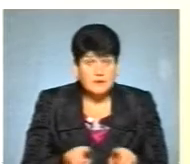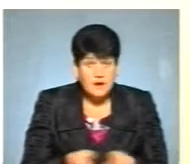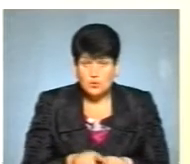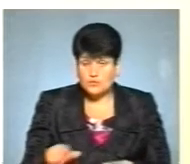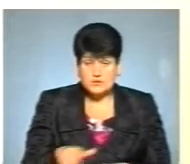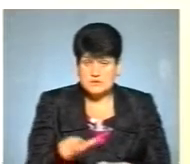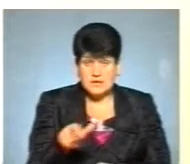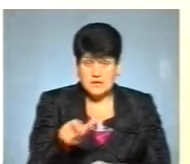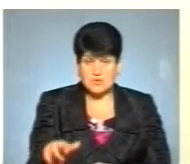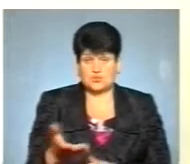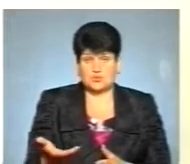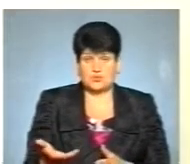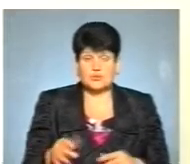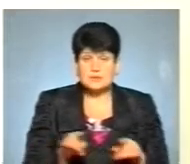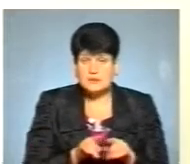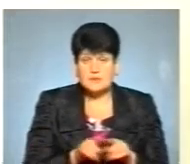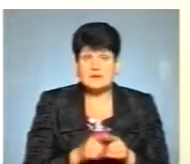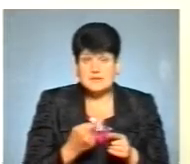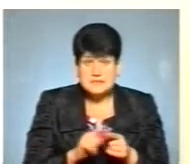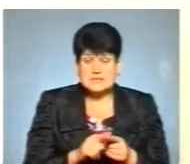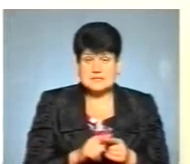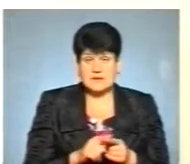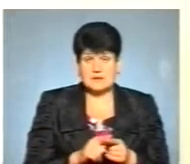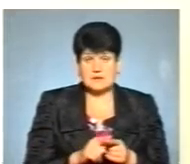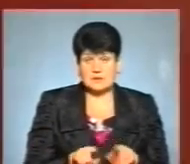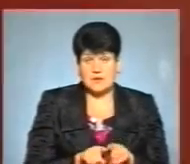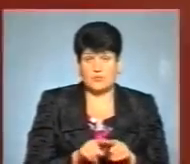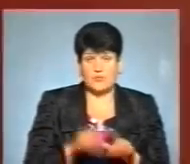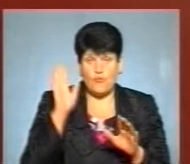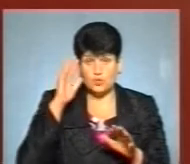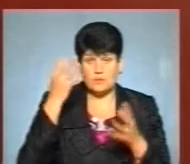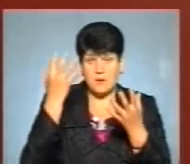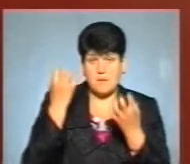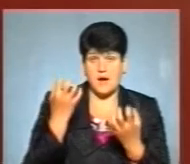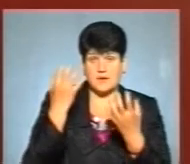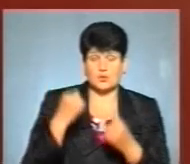сама ємкість, яка приймає воду, яка падає зверху і стікає